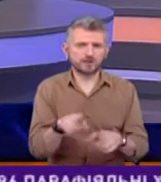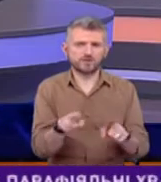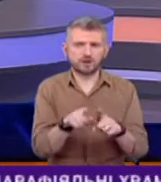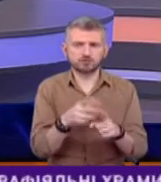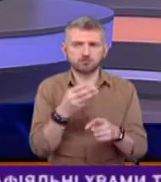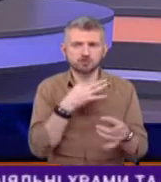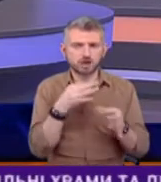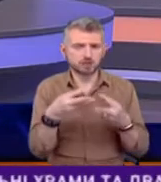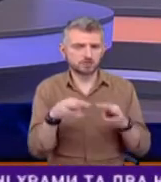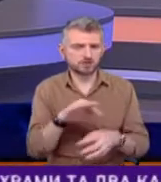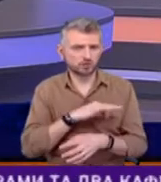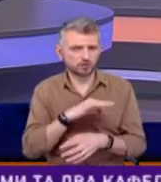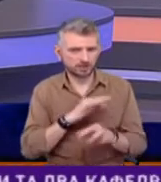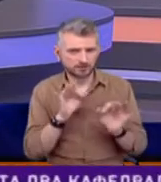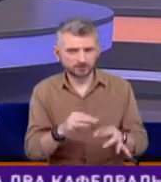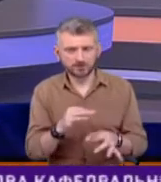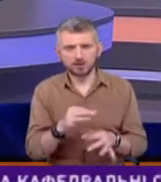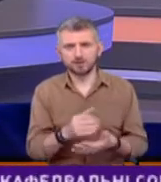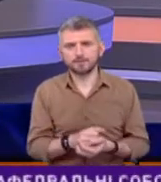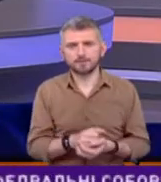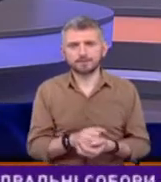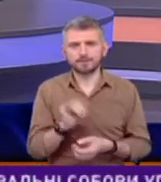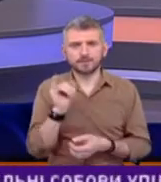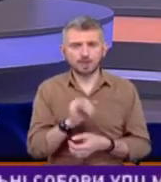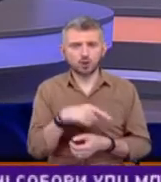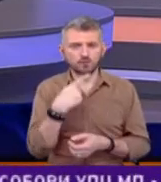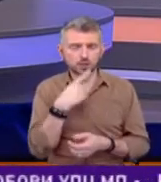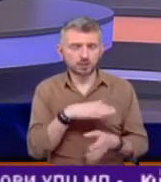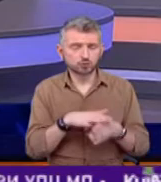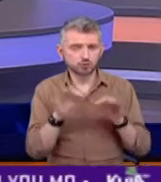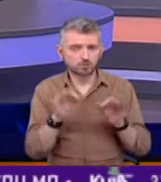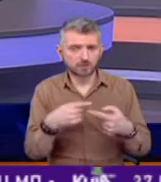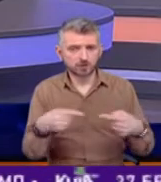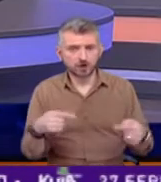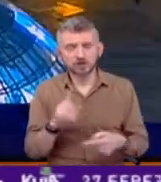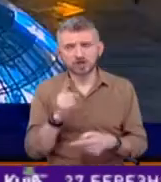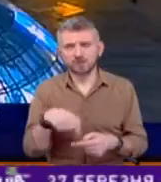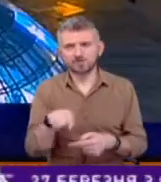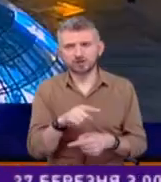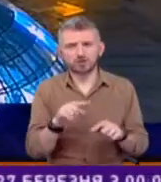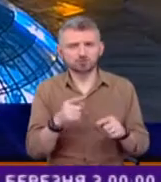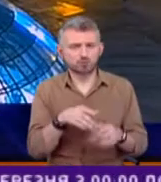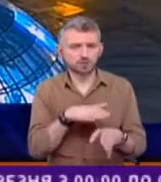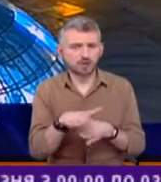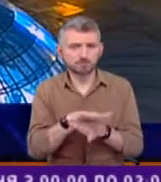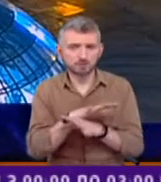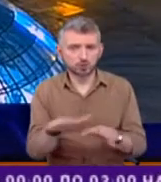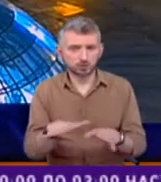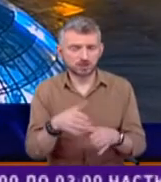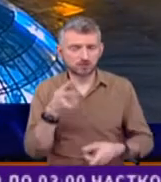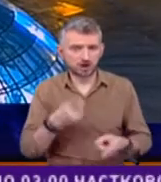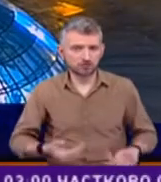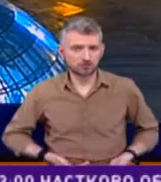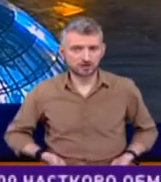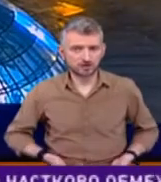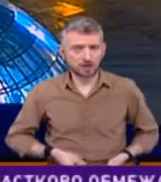ще радник міністра юстиції, так на всяк випадок. І говорите абсолютно правильні речі, але вони чомусь не імплементуються в реальність